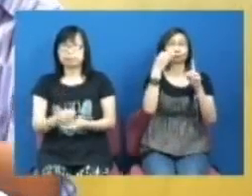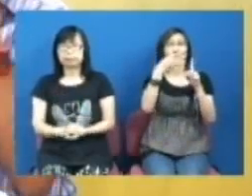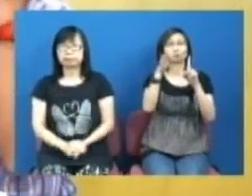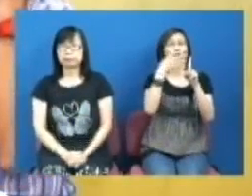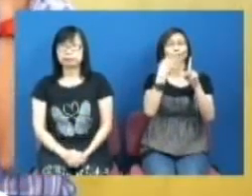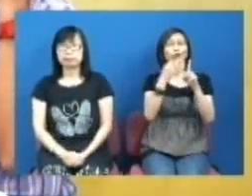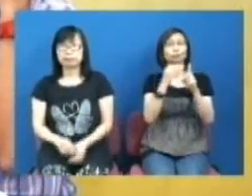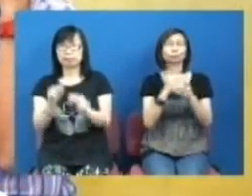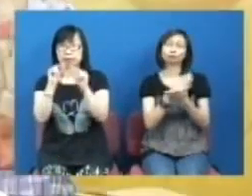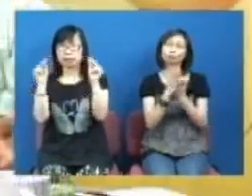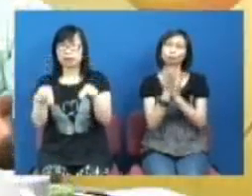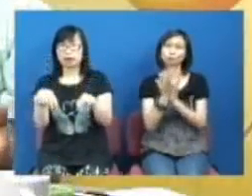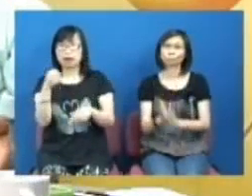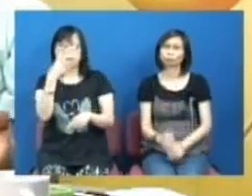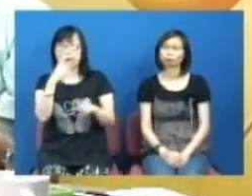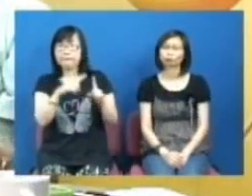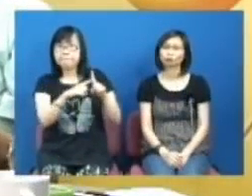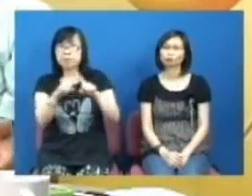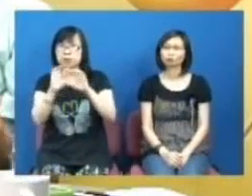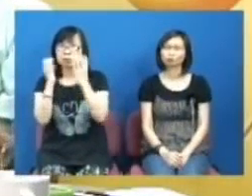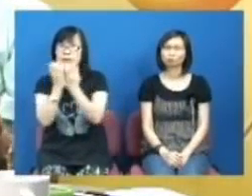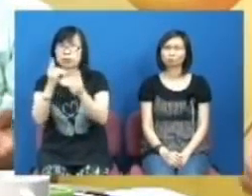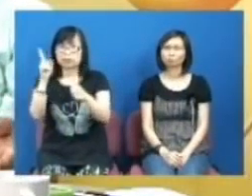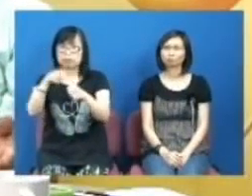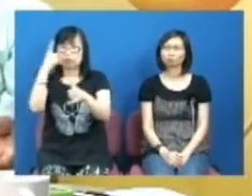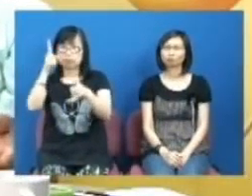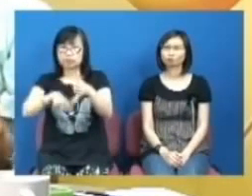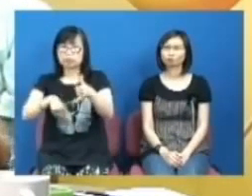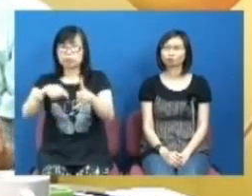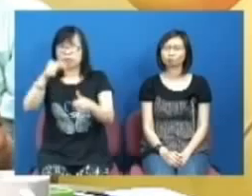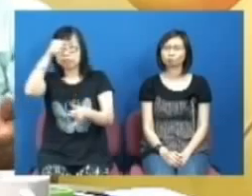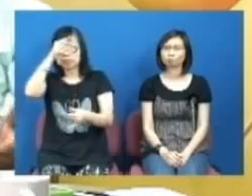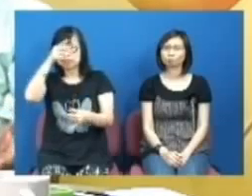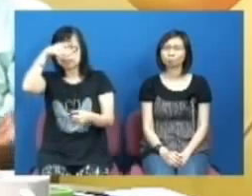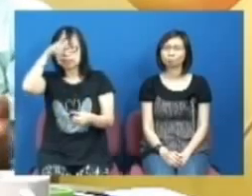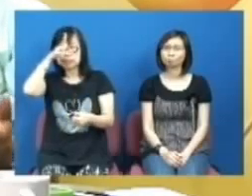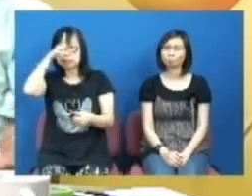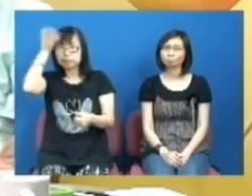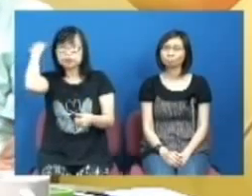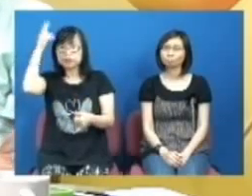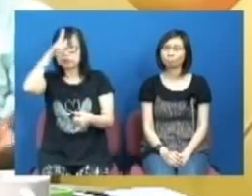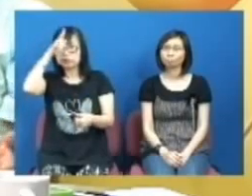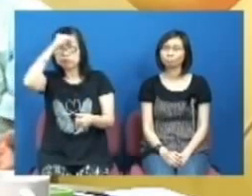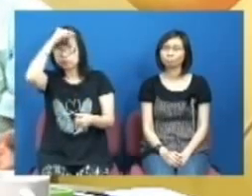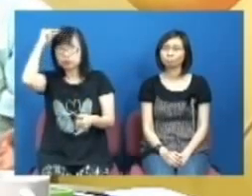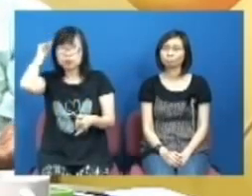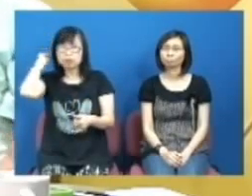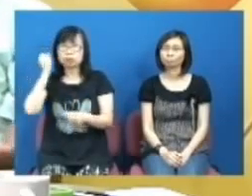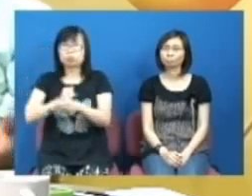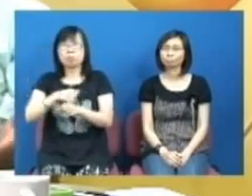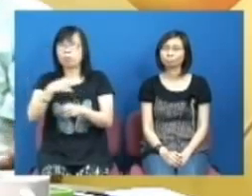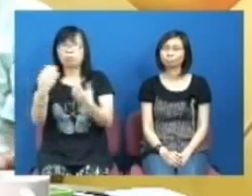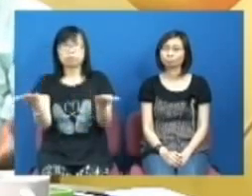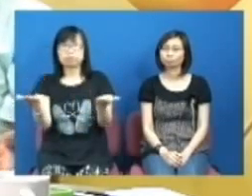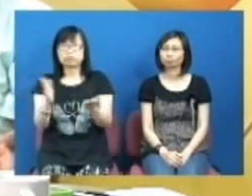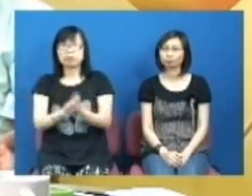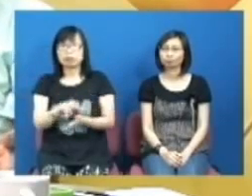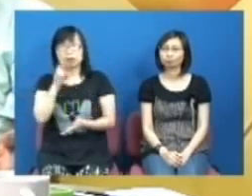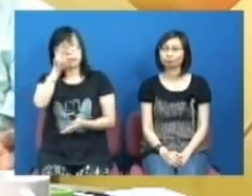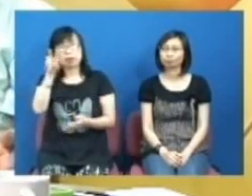問題就是民主黨由始至終在董建華的年代是 無所作為，因為他們是看著